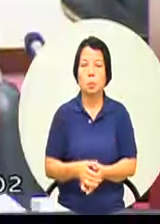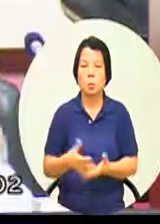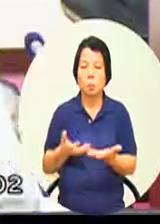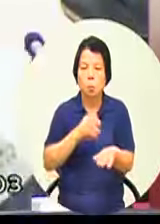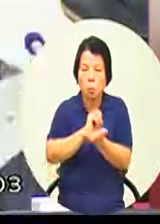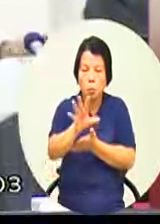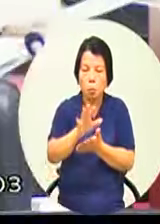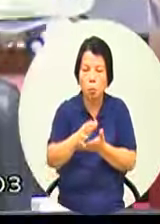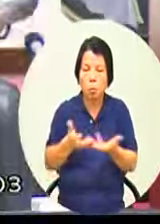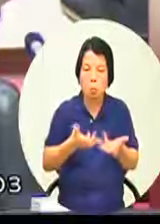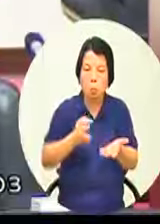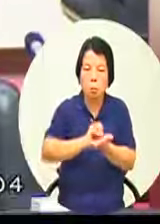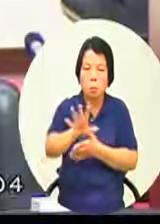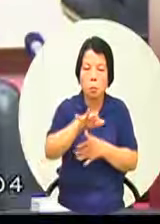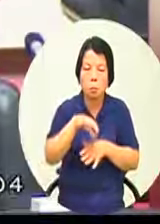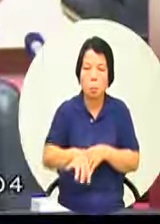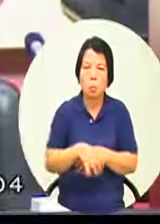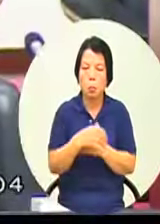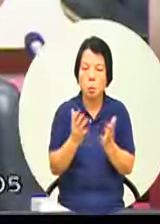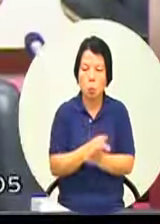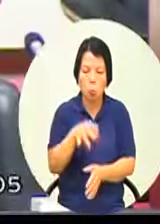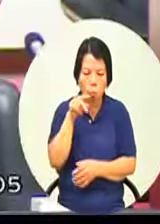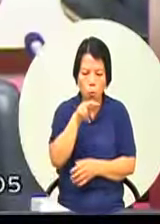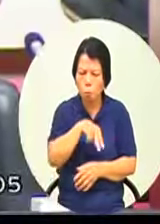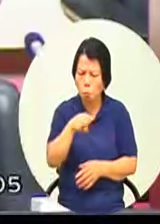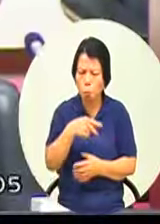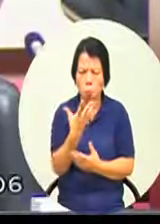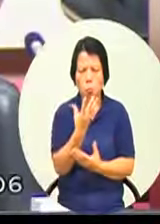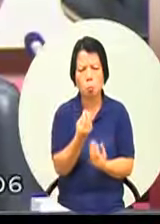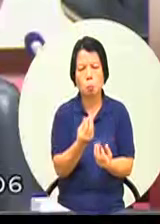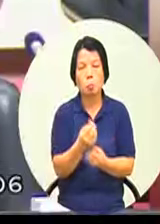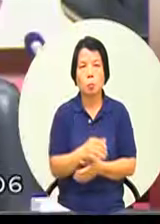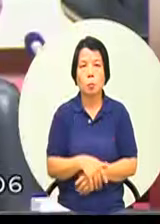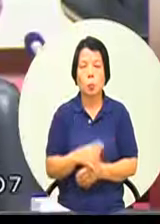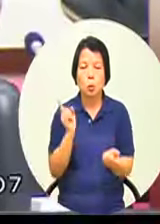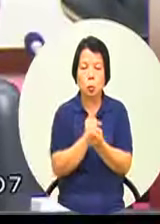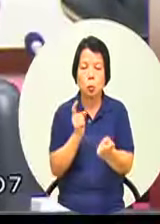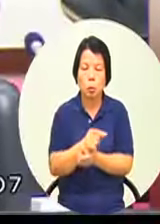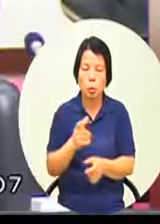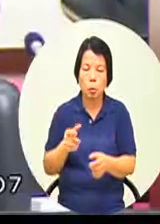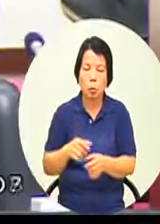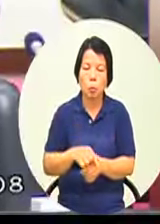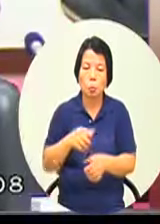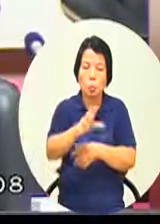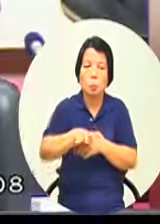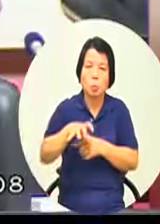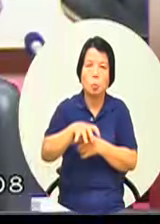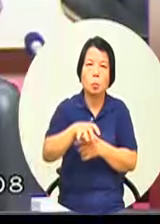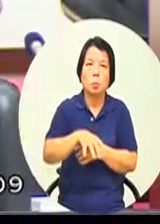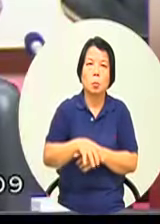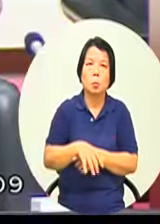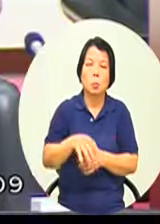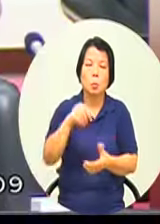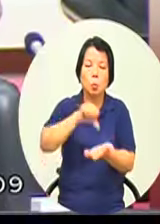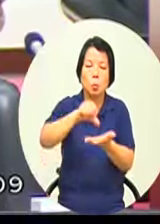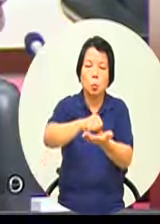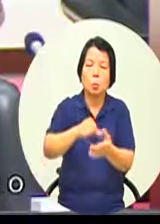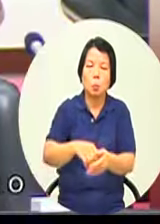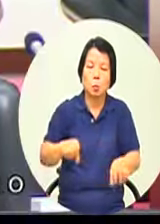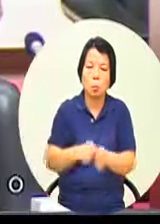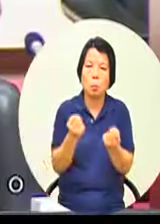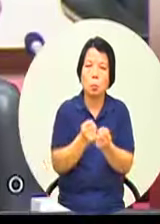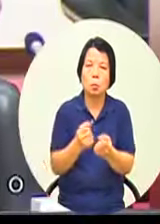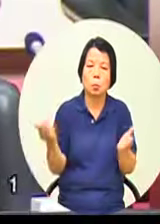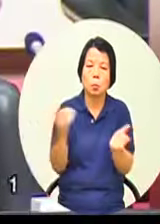报告业务报告里头，我看不出来哈，我们对这一次的农损到底多